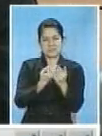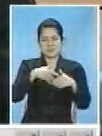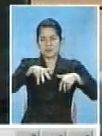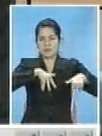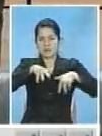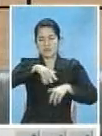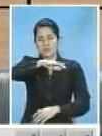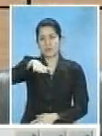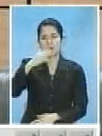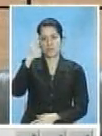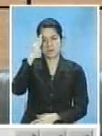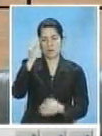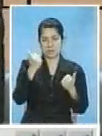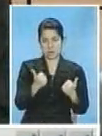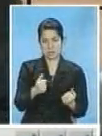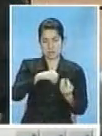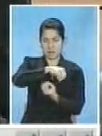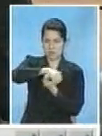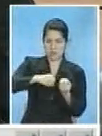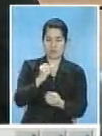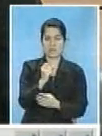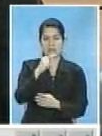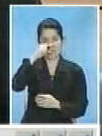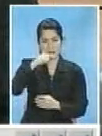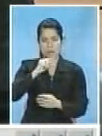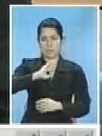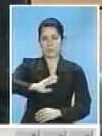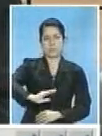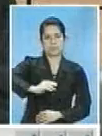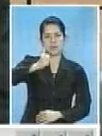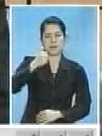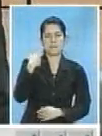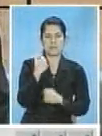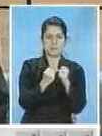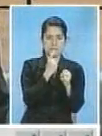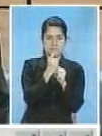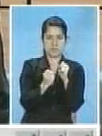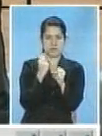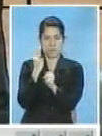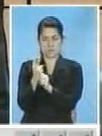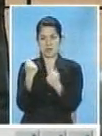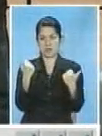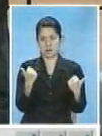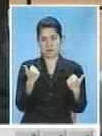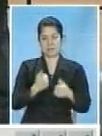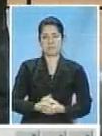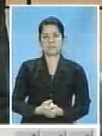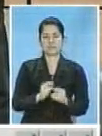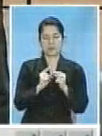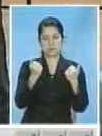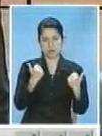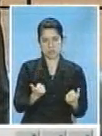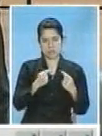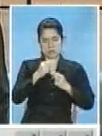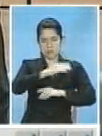ราบดีครับว่าเศรษฐกิจไทยกำลังจะเฟื่องฟูเมื่อปี2ปีที่ผ่านมาวันนี้อ่านหนังสือพิมพ์ได้วิเคราะห์มาแล้วครับว่าณวันนี้